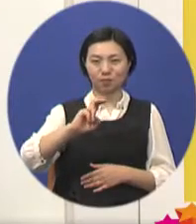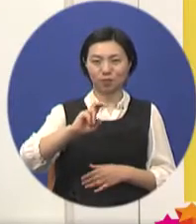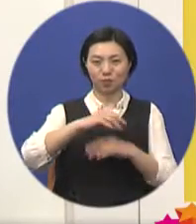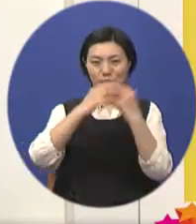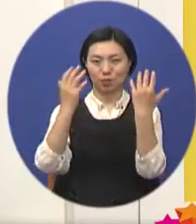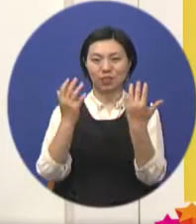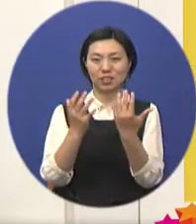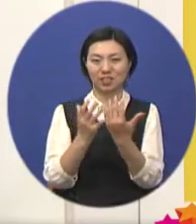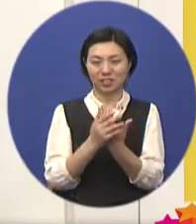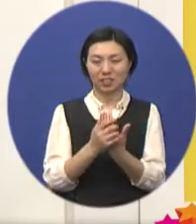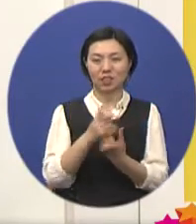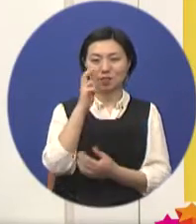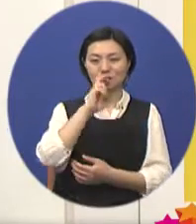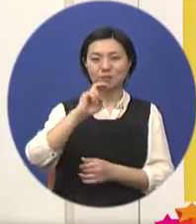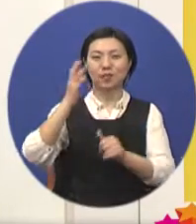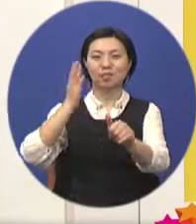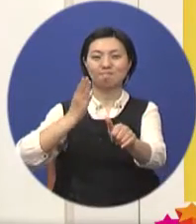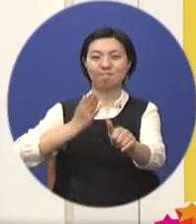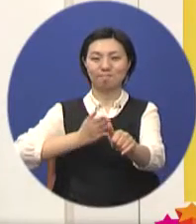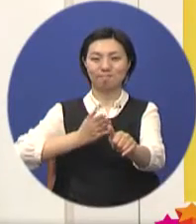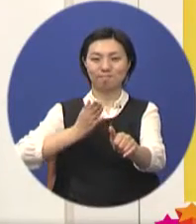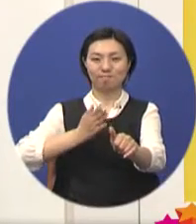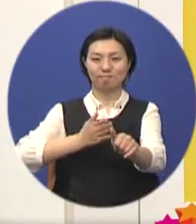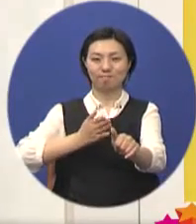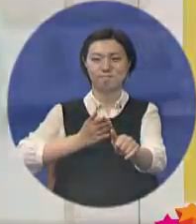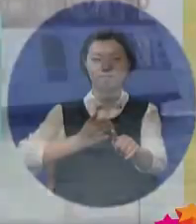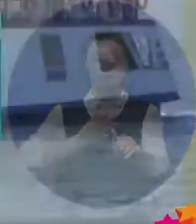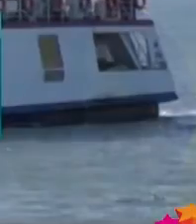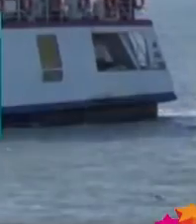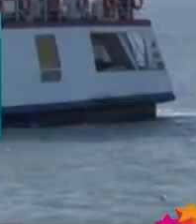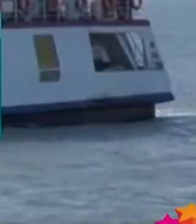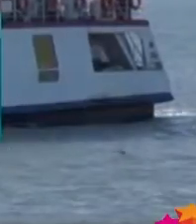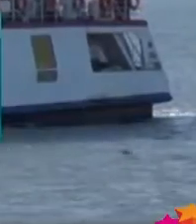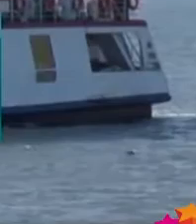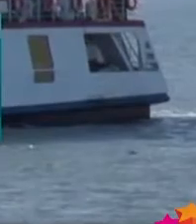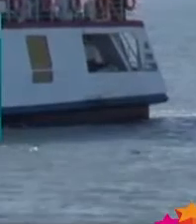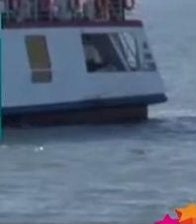송두리째. 송두리째. 네. 음악 주세요.